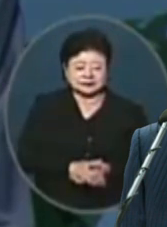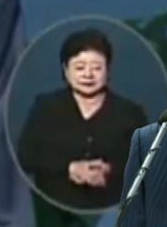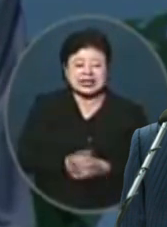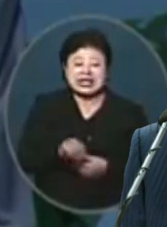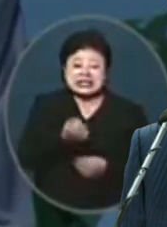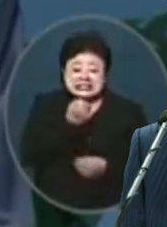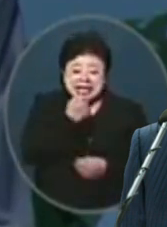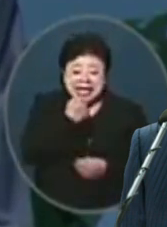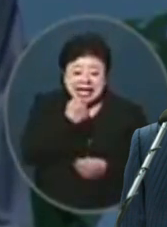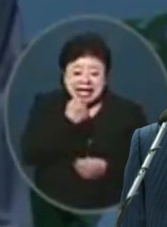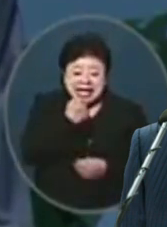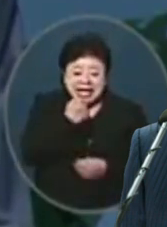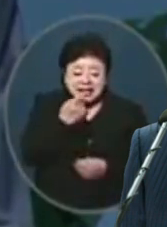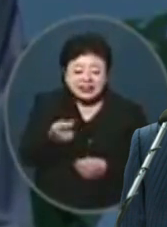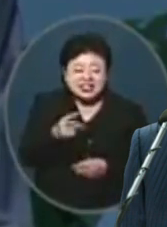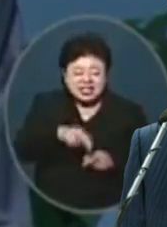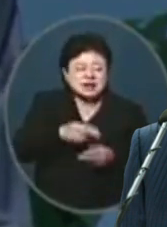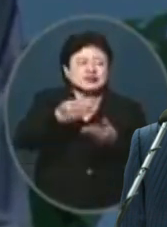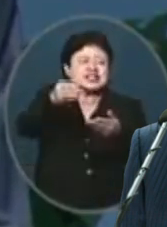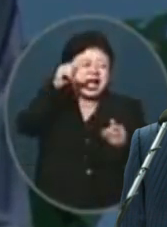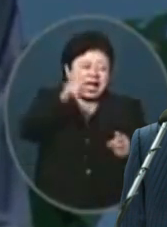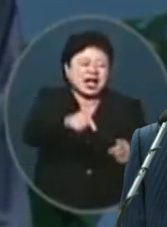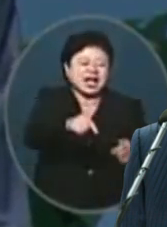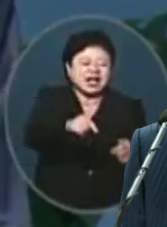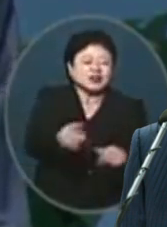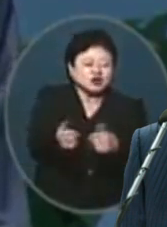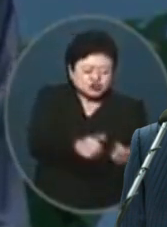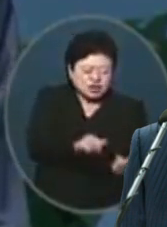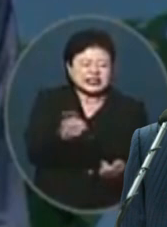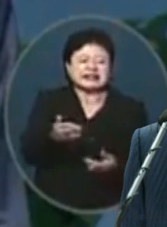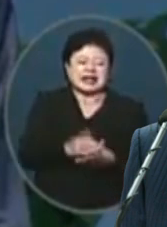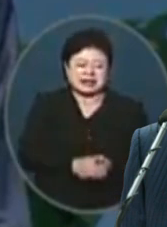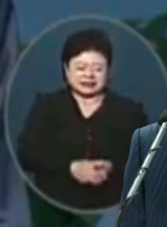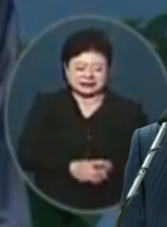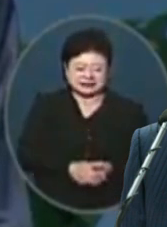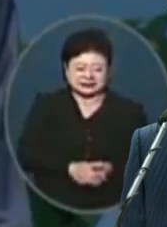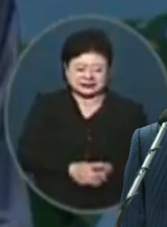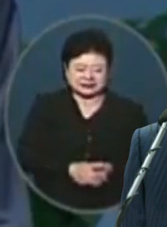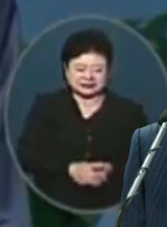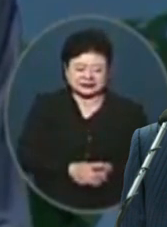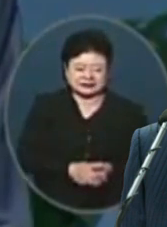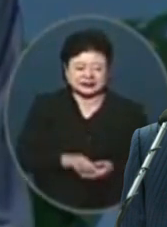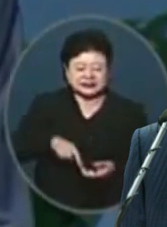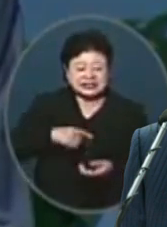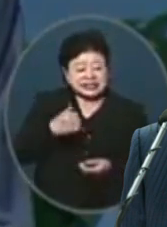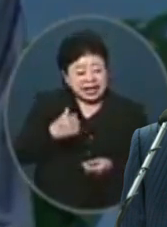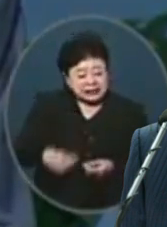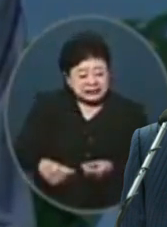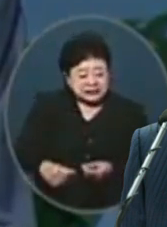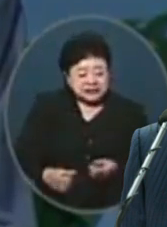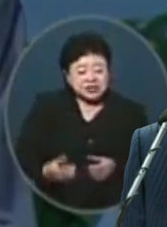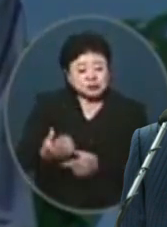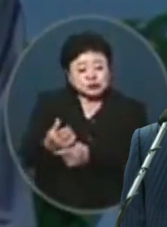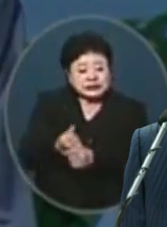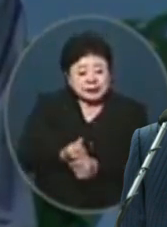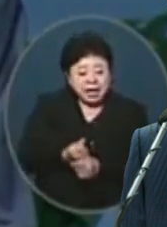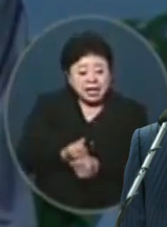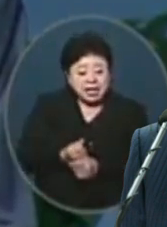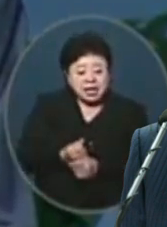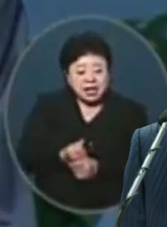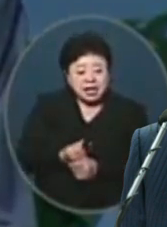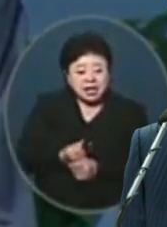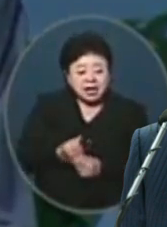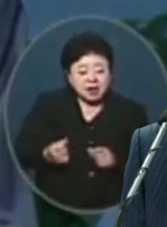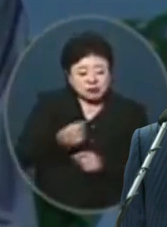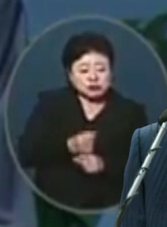이삭아 네가 제물이다. 네가 죽어줘야 되겠다. 자기 아들을 묶어서